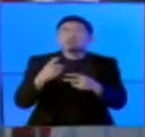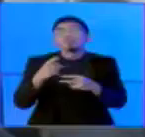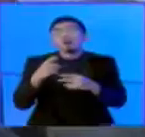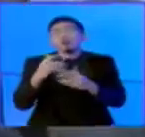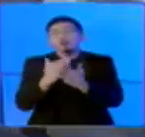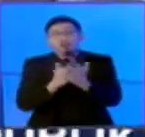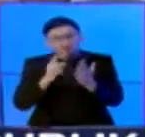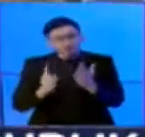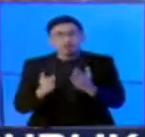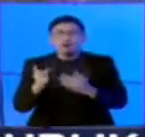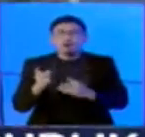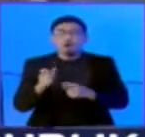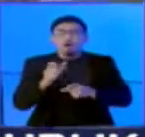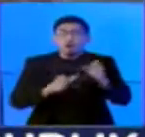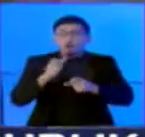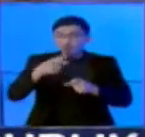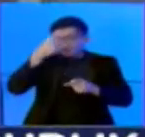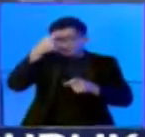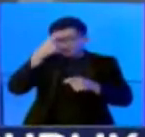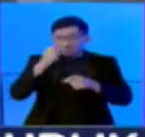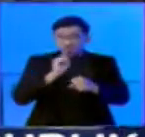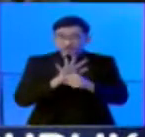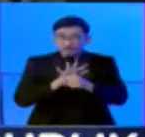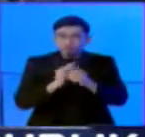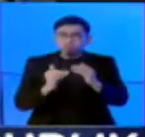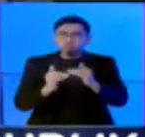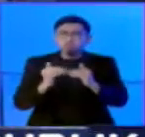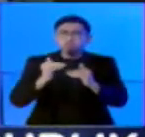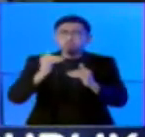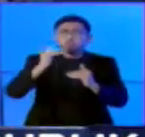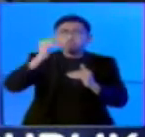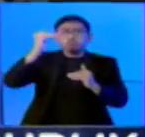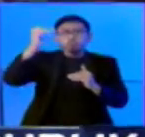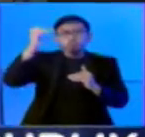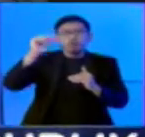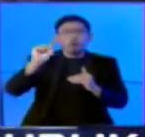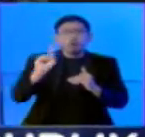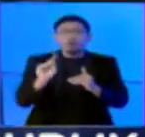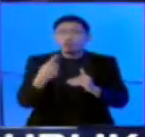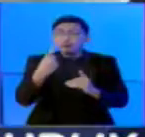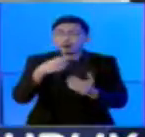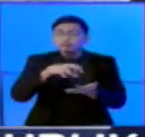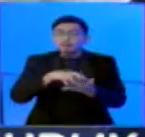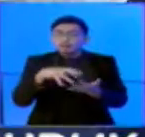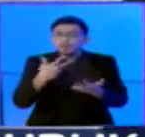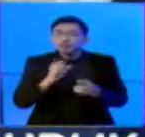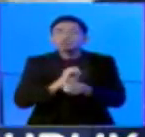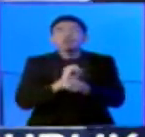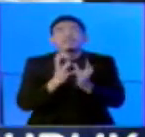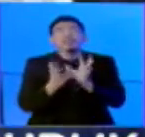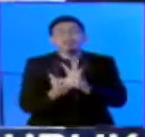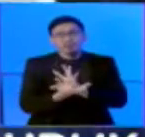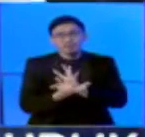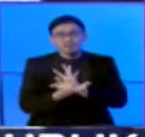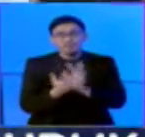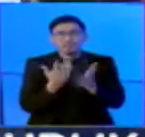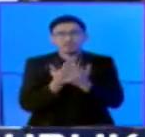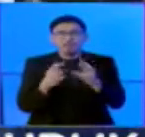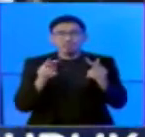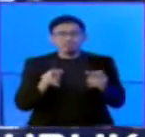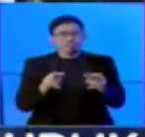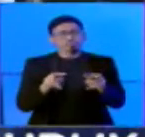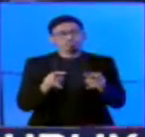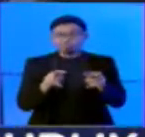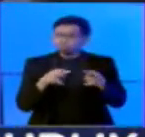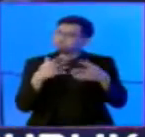Tingginya angka penambahan kasus positif COVID-19 di Jawa Timur, khususnya Surabaya, masih menjadi sorotan nasional. Ditambah